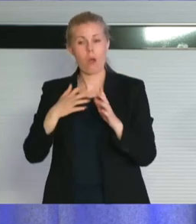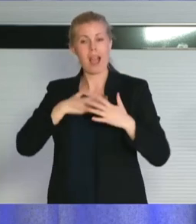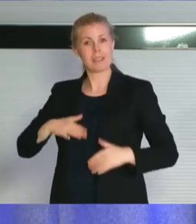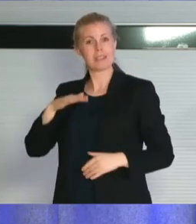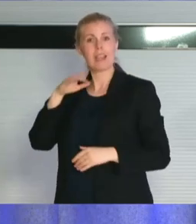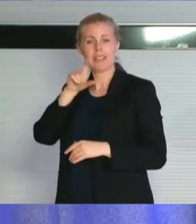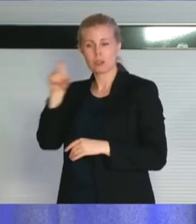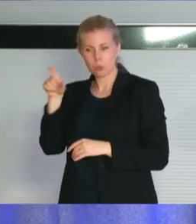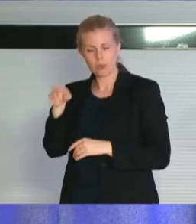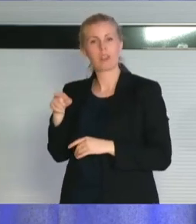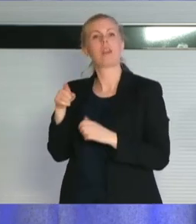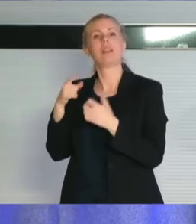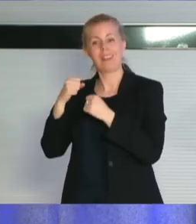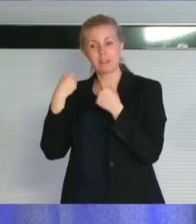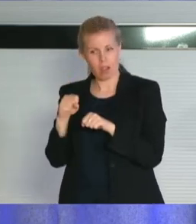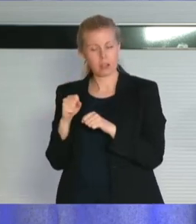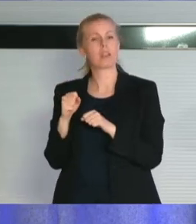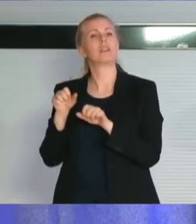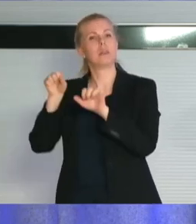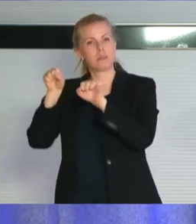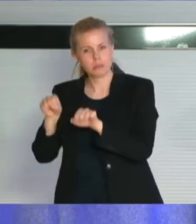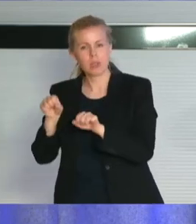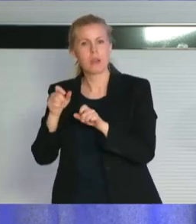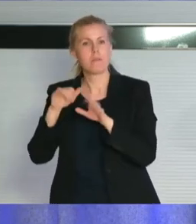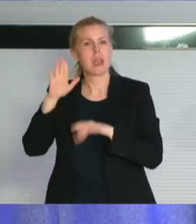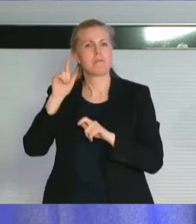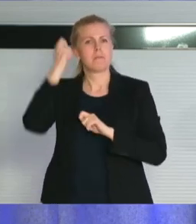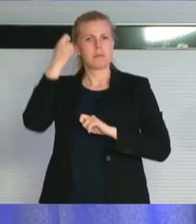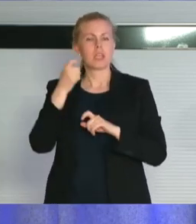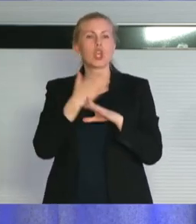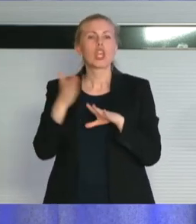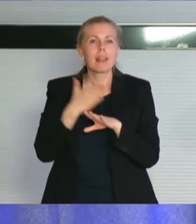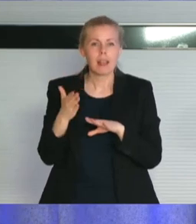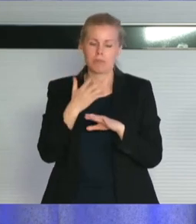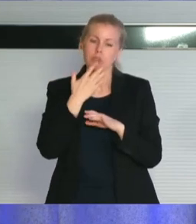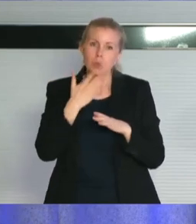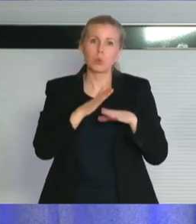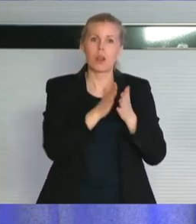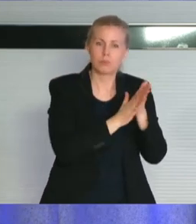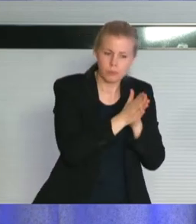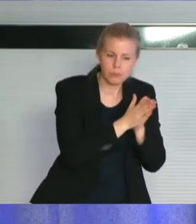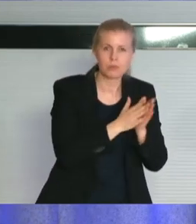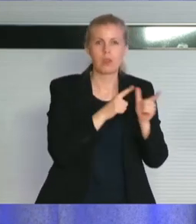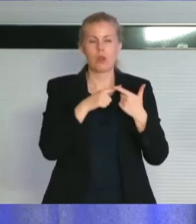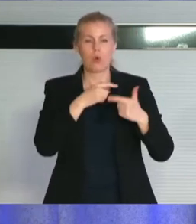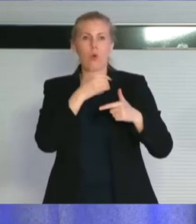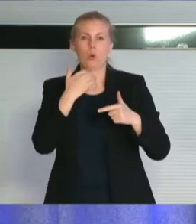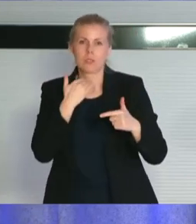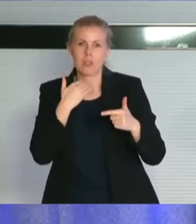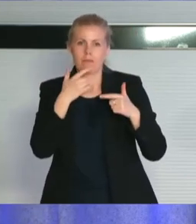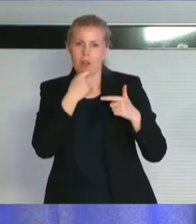derfor at hovedtiltakene inntil videre forblir skjerpet hygiene, altså god håndhygiene og gode hostevaner og